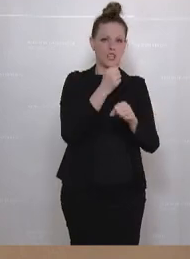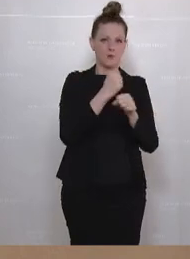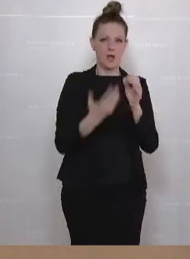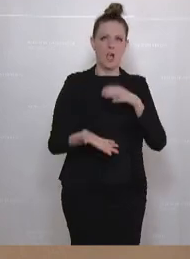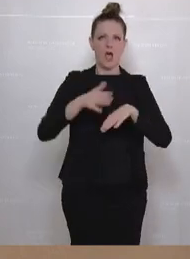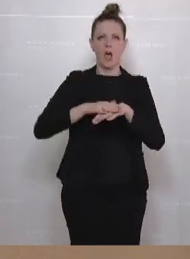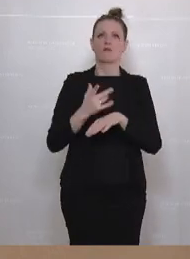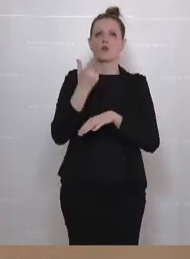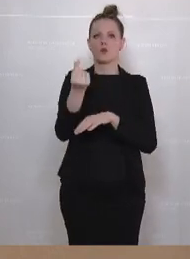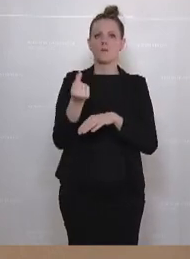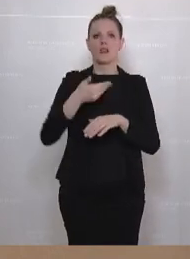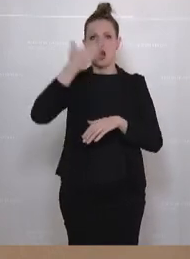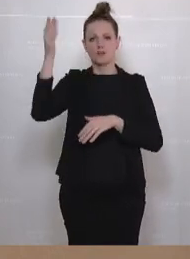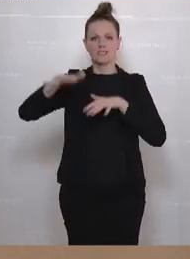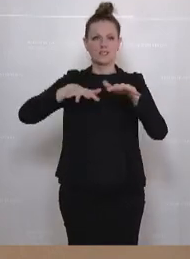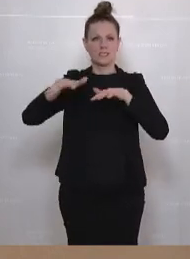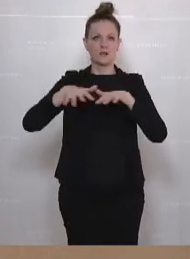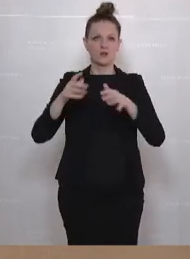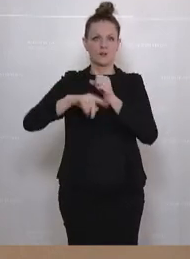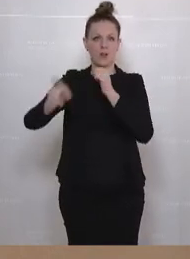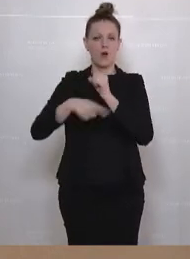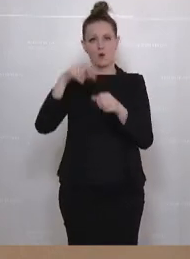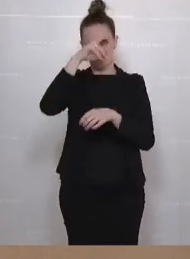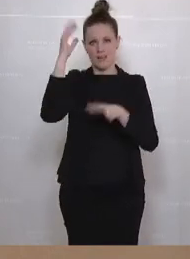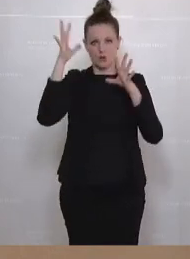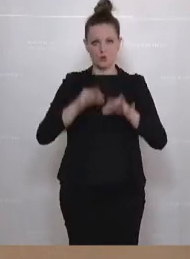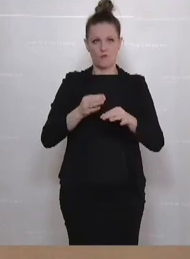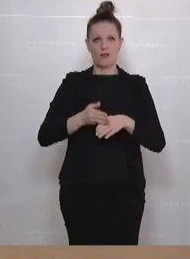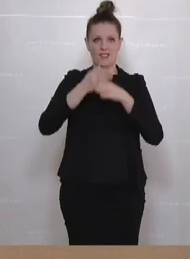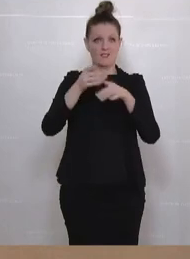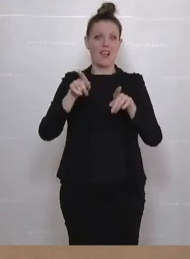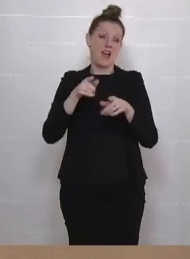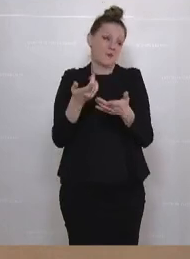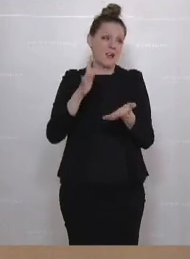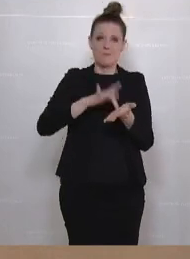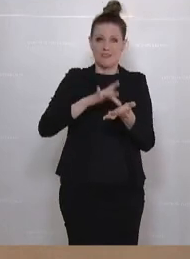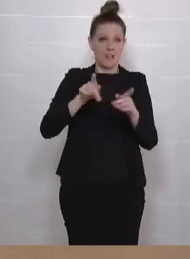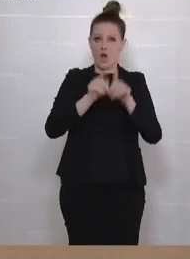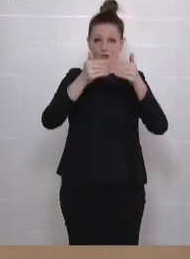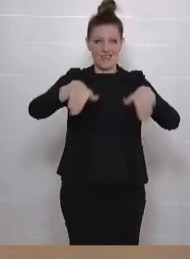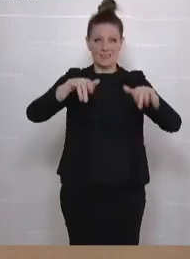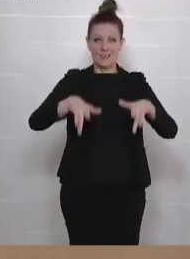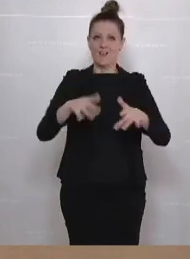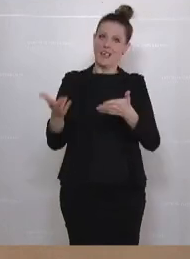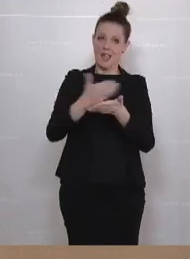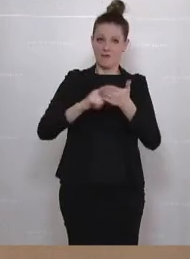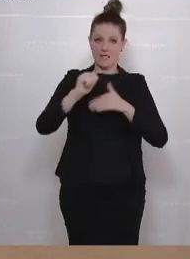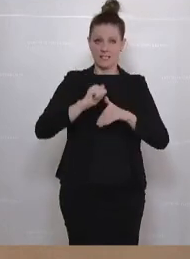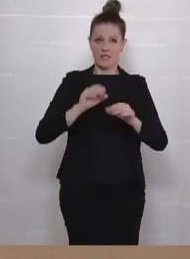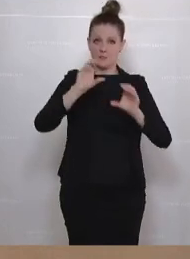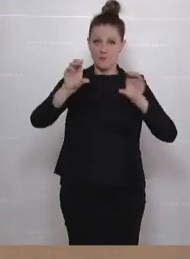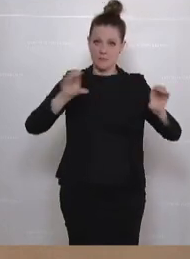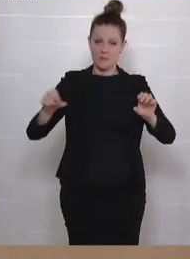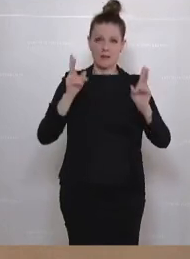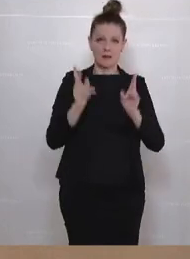österreichischen Auslandskatastrophenfonds für die humanitäre Soforthilfe, aber auch diese Mittel sind letztlich beschränkt, und um sie effizienter einzusetzen, vielleicht